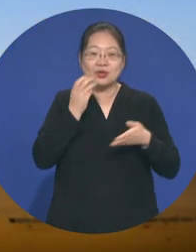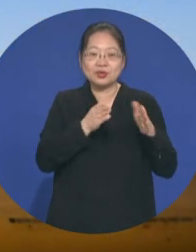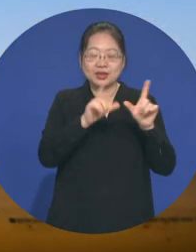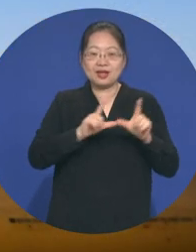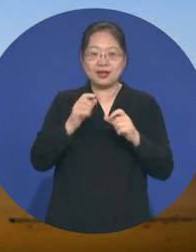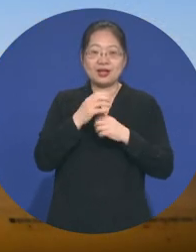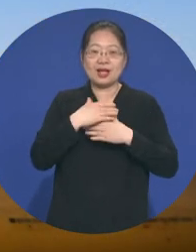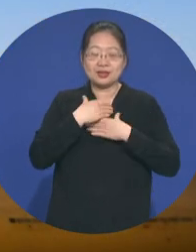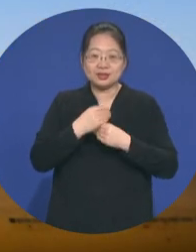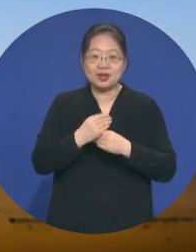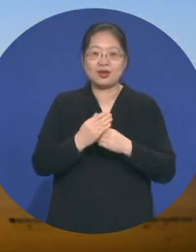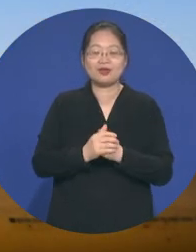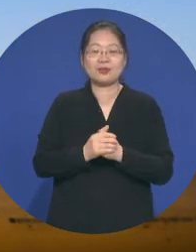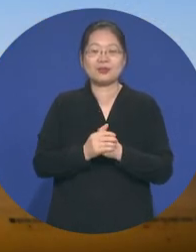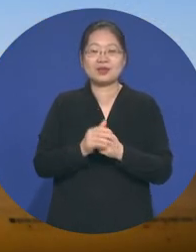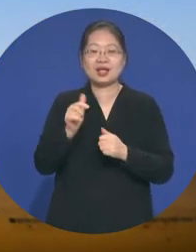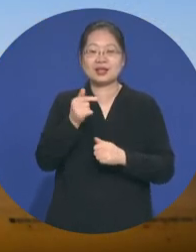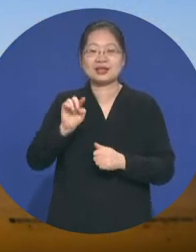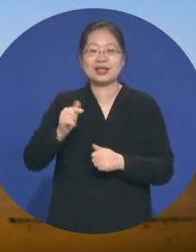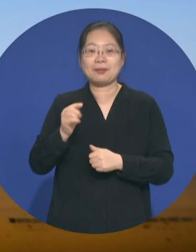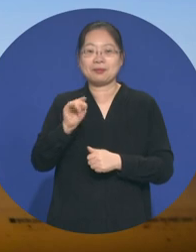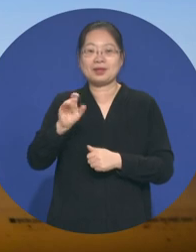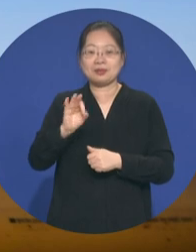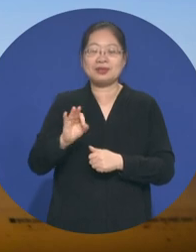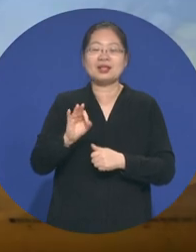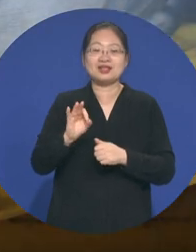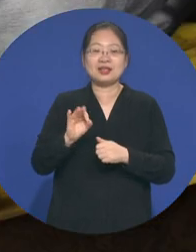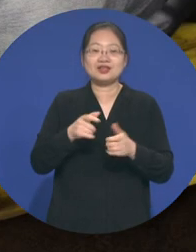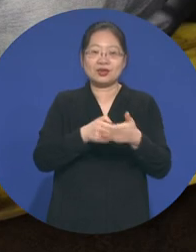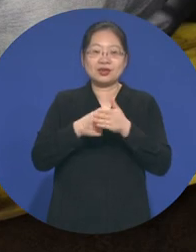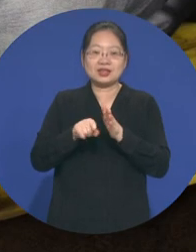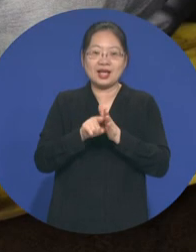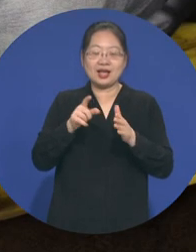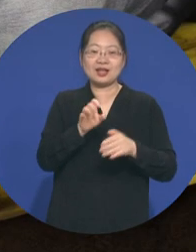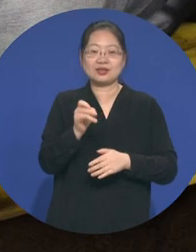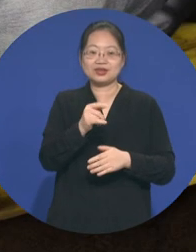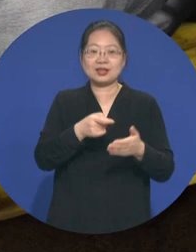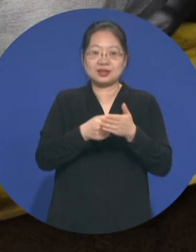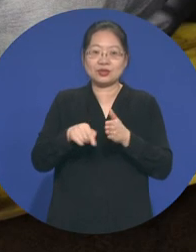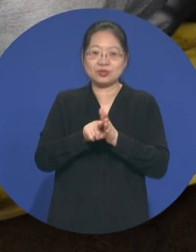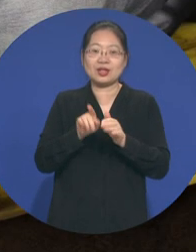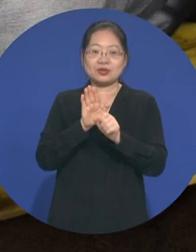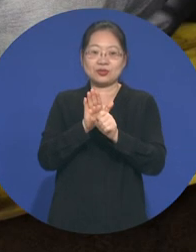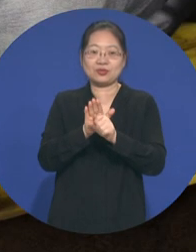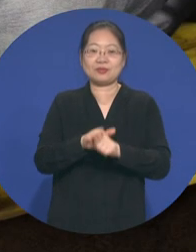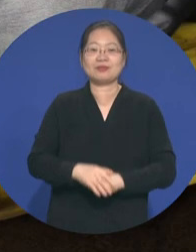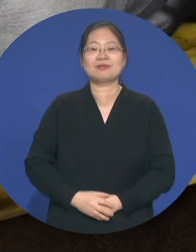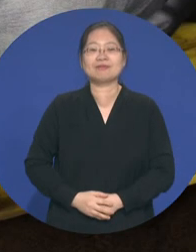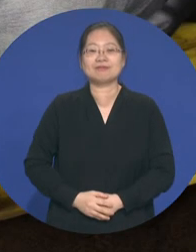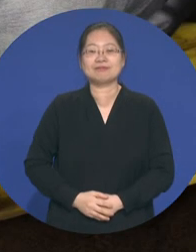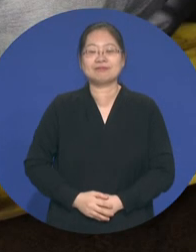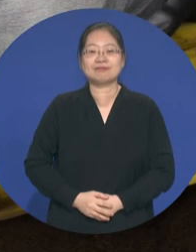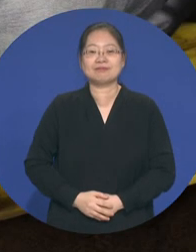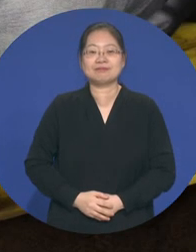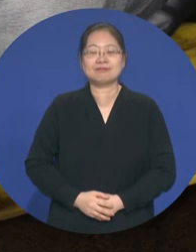여권과 난방비 절감에 도움을 주는 등 에너지 복지 향상을 위해 노력해 나갈 것을 밝혔습니다